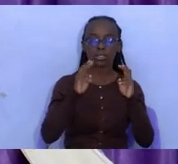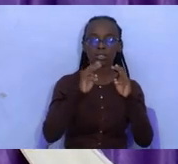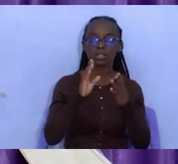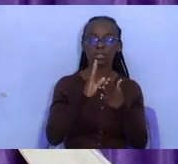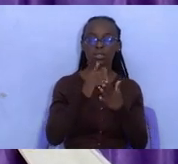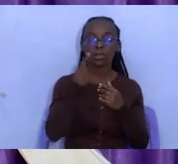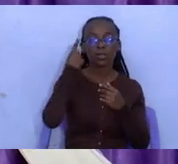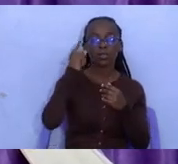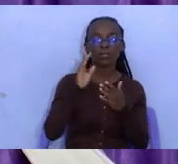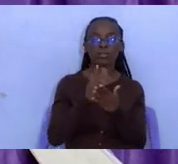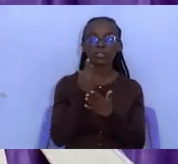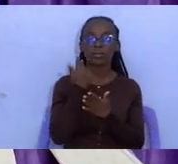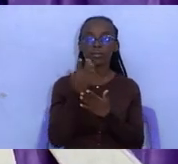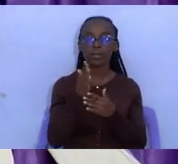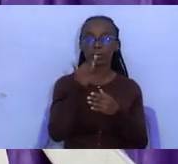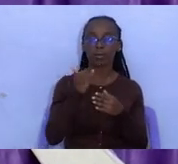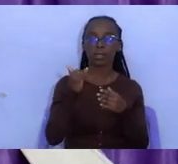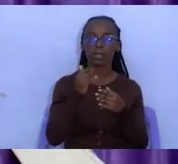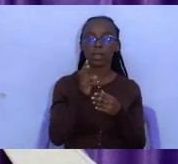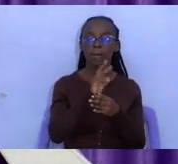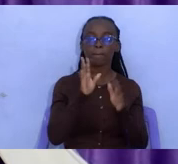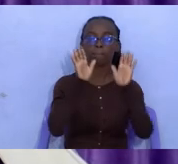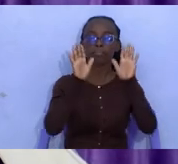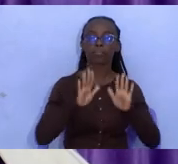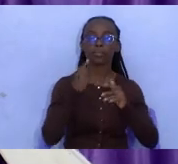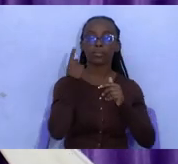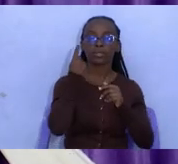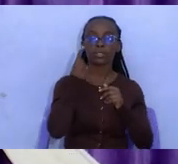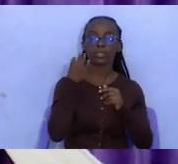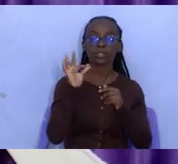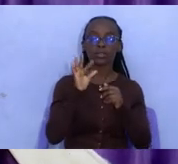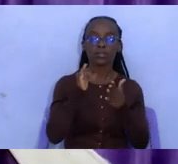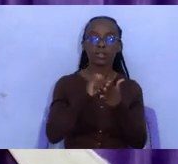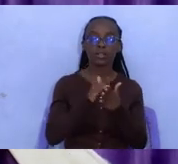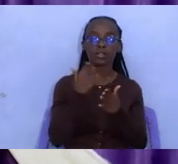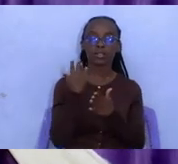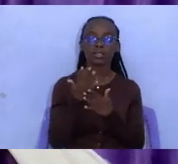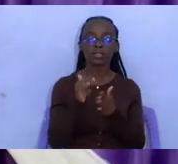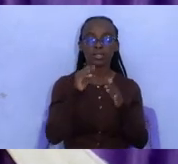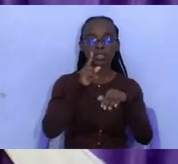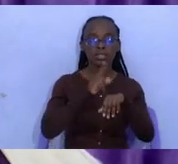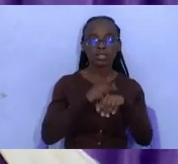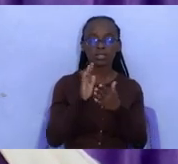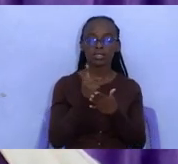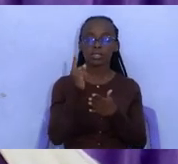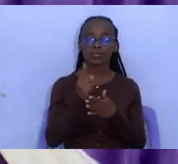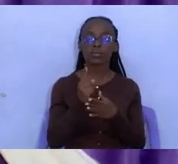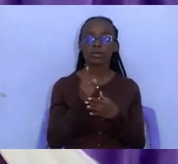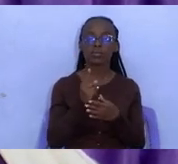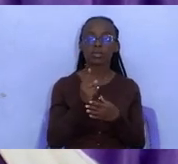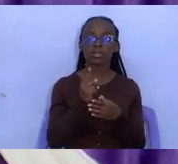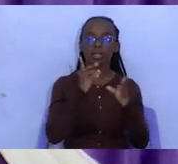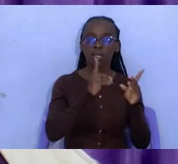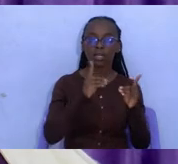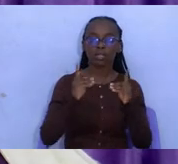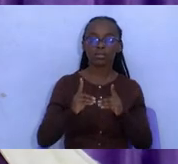ni kwa sababu ameona umuhimu wa hicho kitu. Wakati mtu anajitia nia na kushughulika kwa sababu